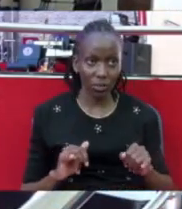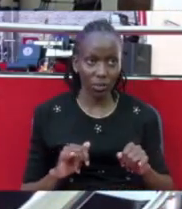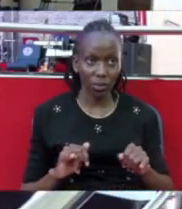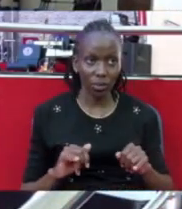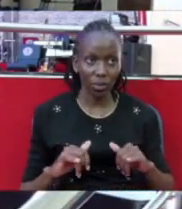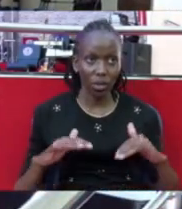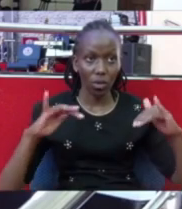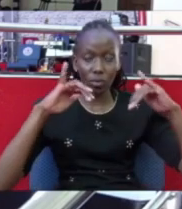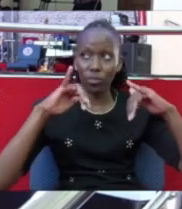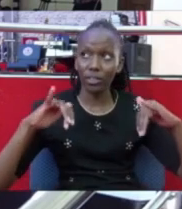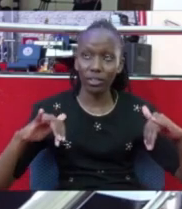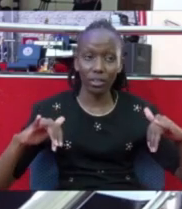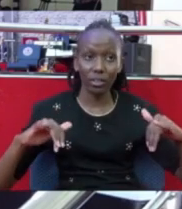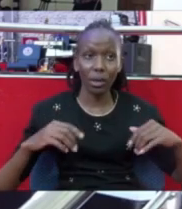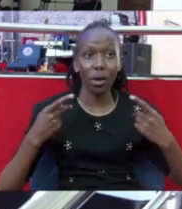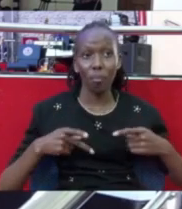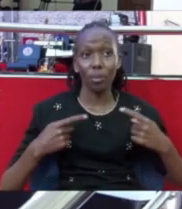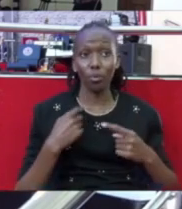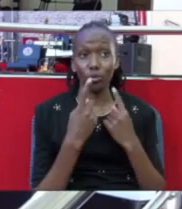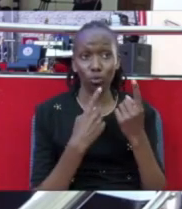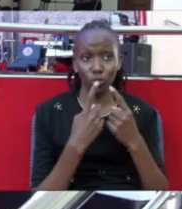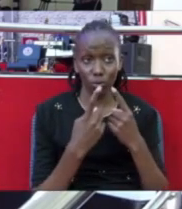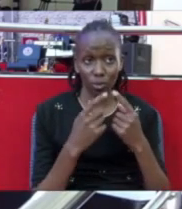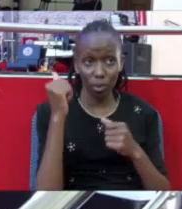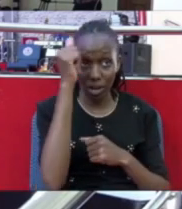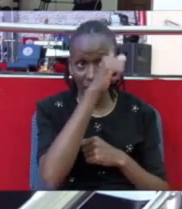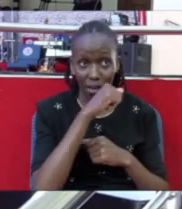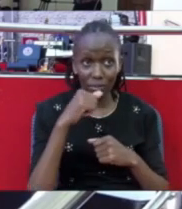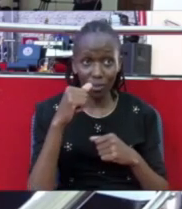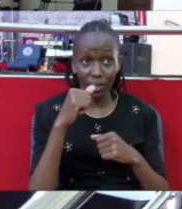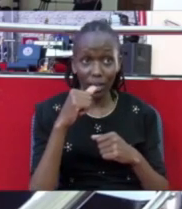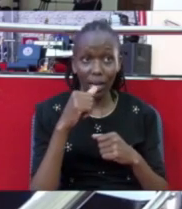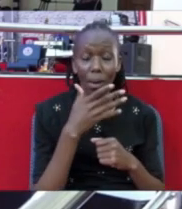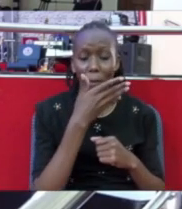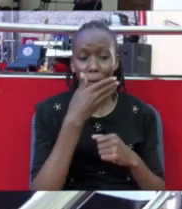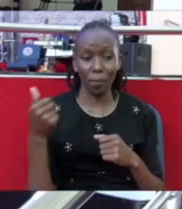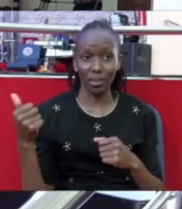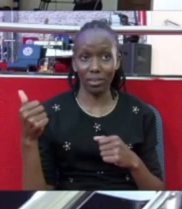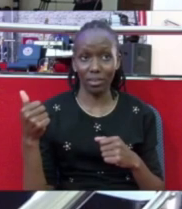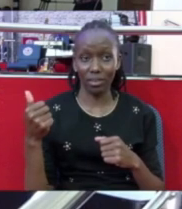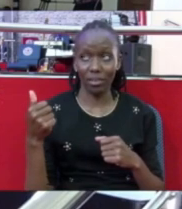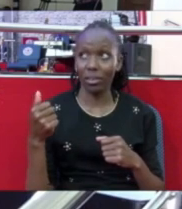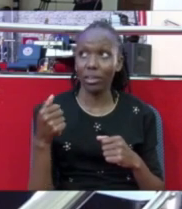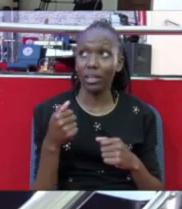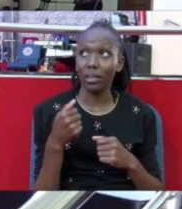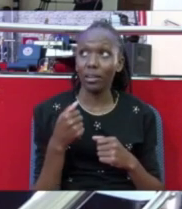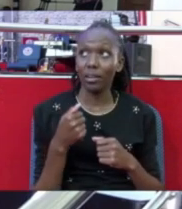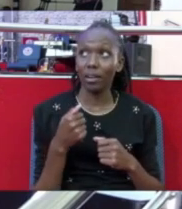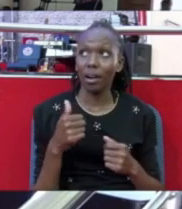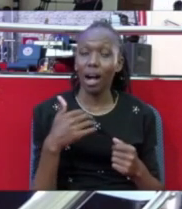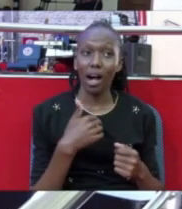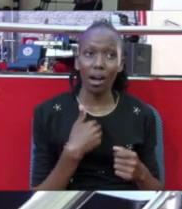People talk about the Africa having the greatest potential. Watu wengi wanazungumzia kuwa Afrika